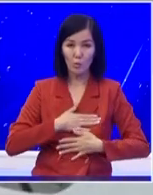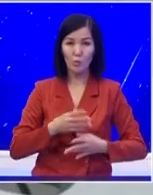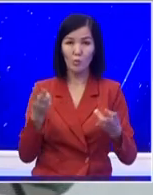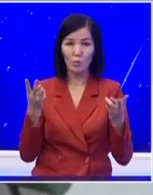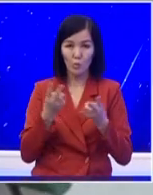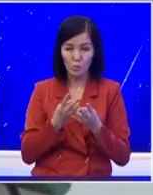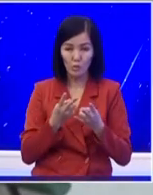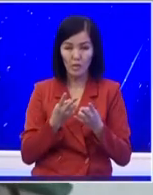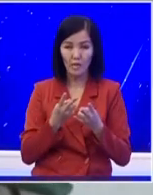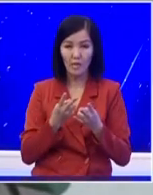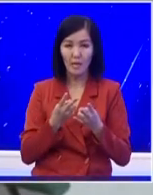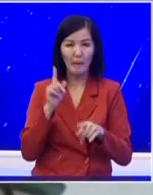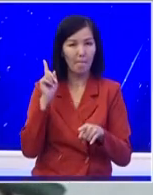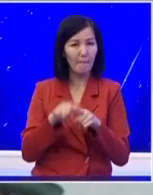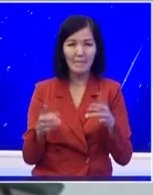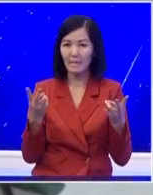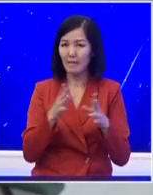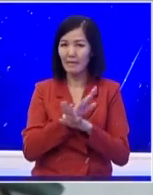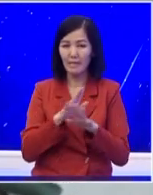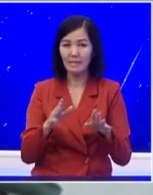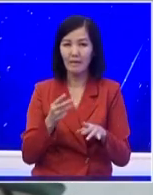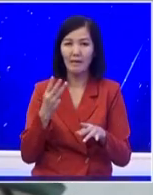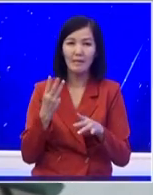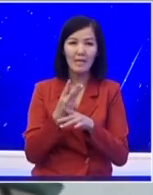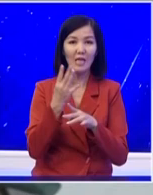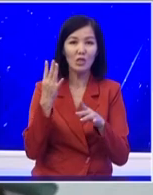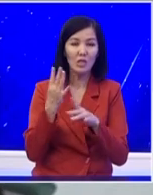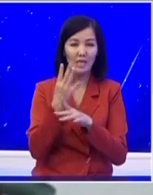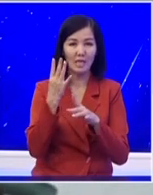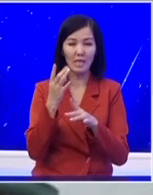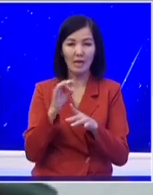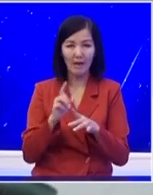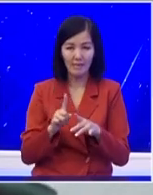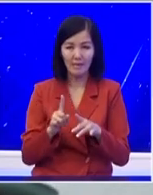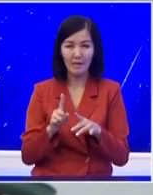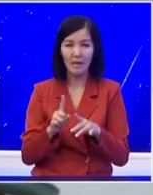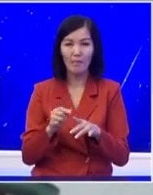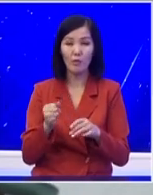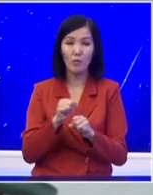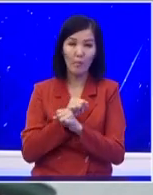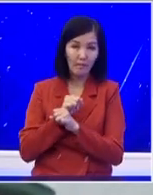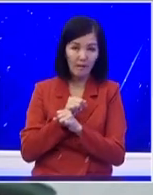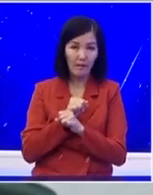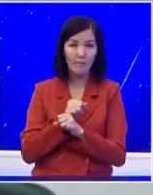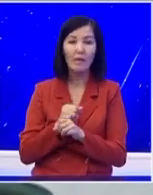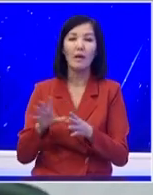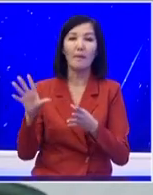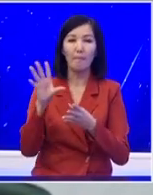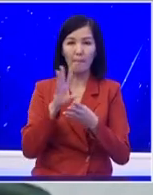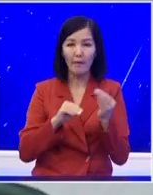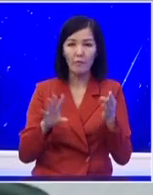спокойном состоянии, в 3-4 приема, затем отдыхать. И так делать нужно